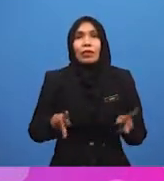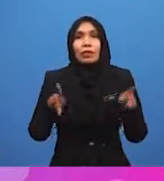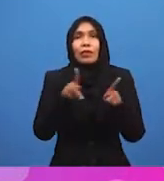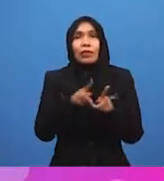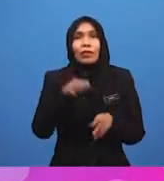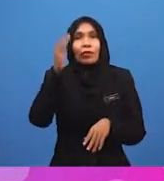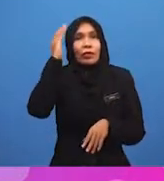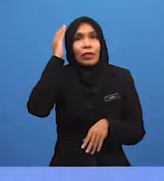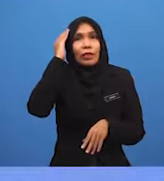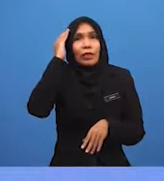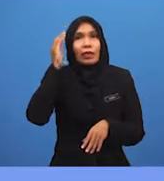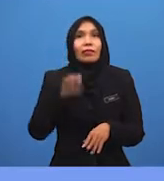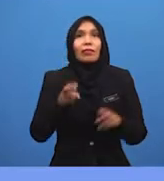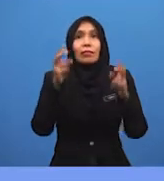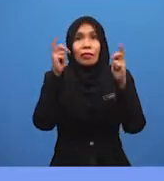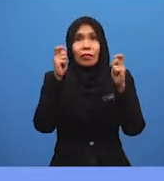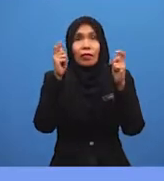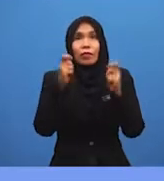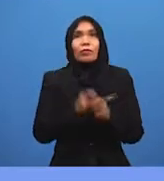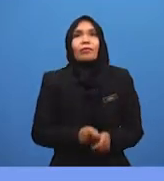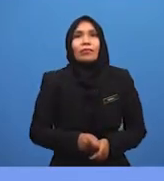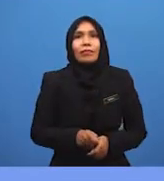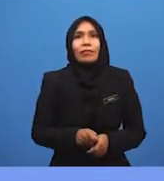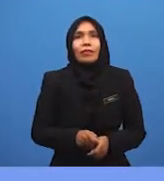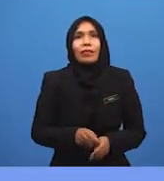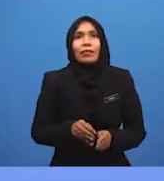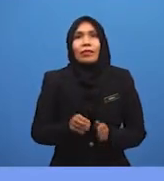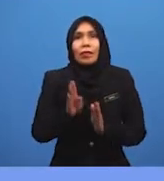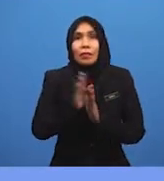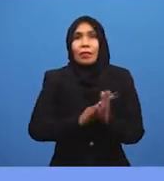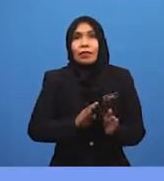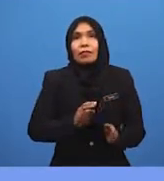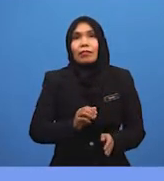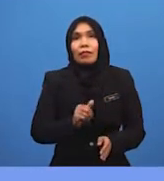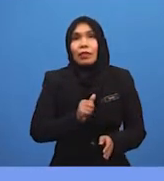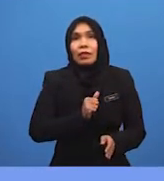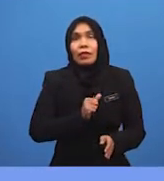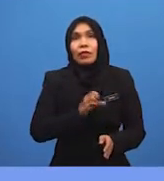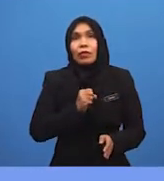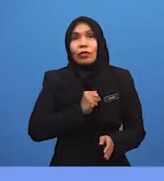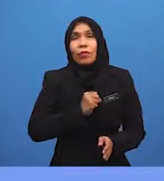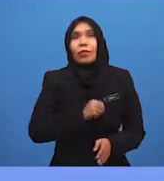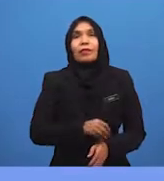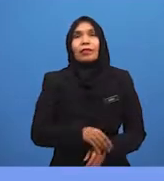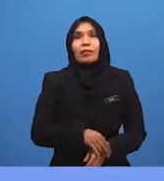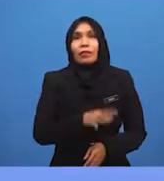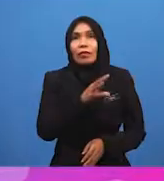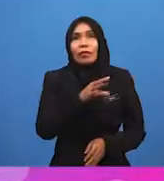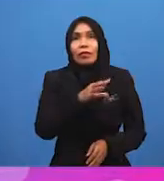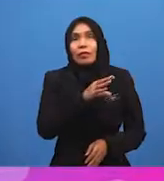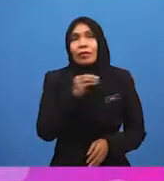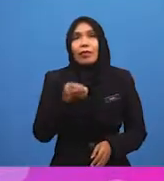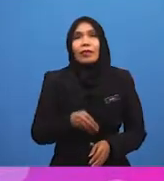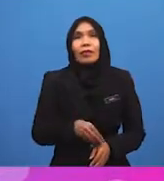tajuk pembelajaran kita. Ya, beradab sopan dan berbudi pekerti. Murid-murid, sila